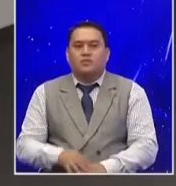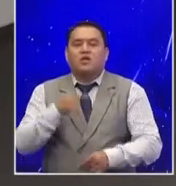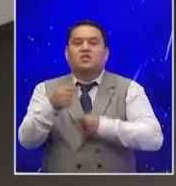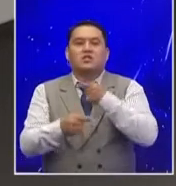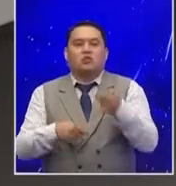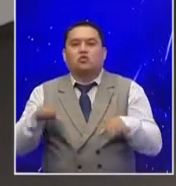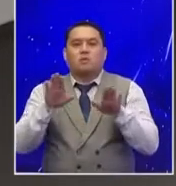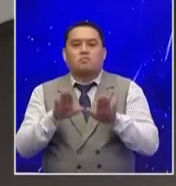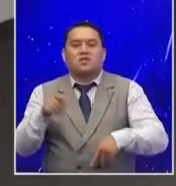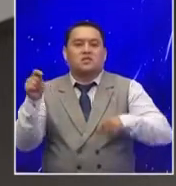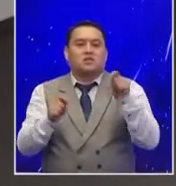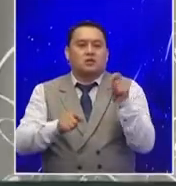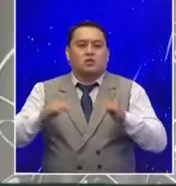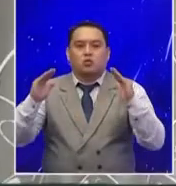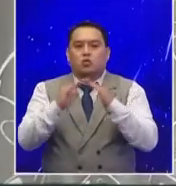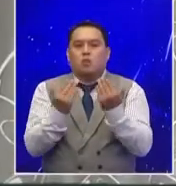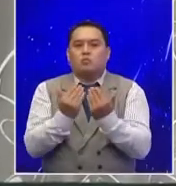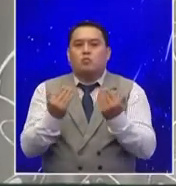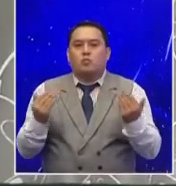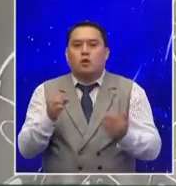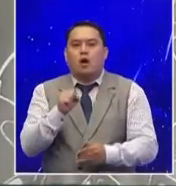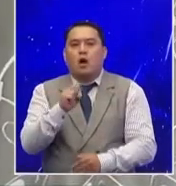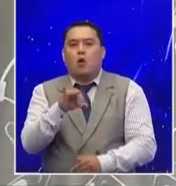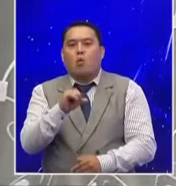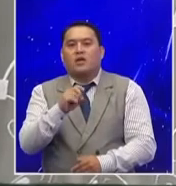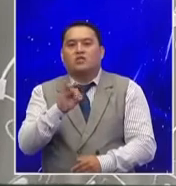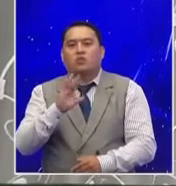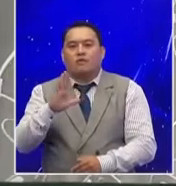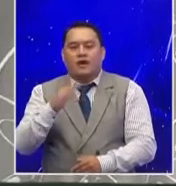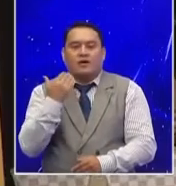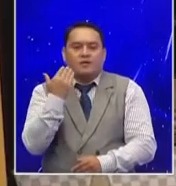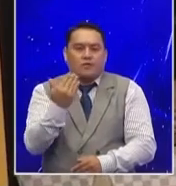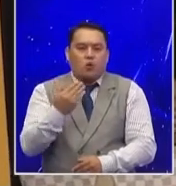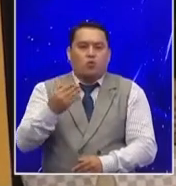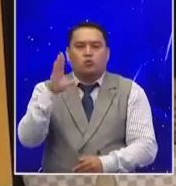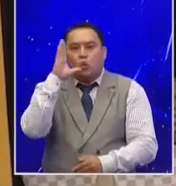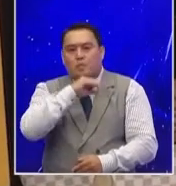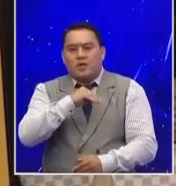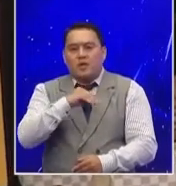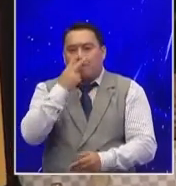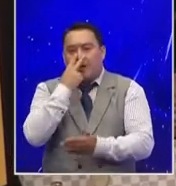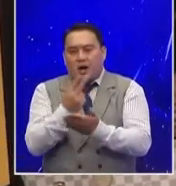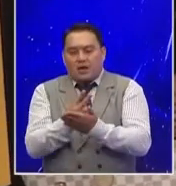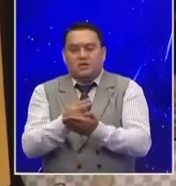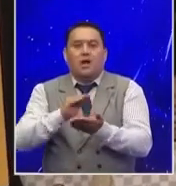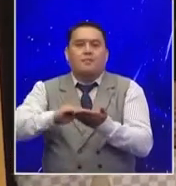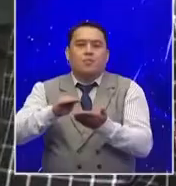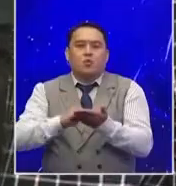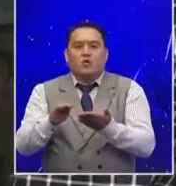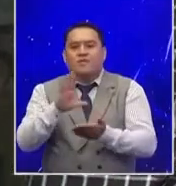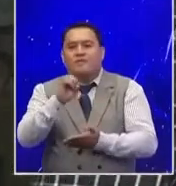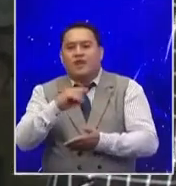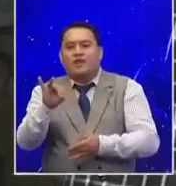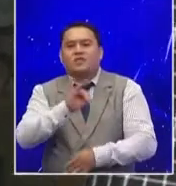пункт назначения делегации – дом-музей Мухтара Уэзова. Писателя и великого мыслителя, сумевшего в одном произведении описать